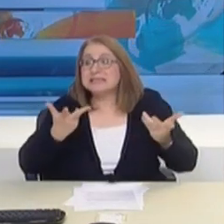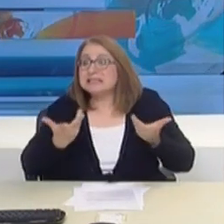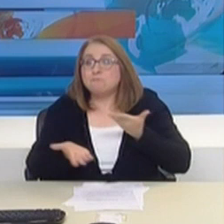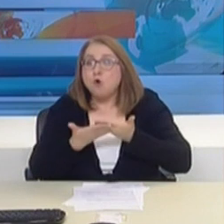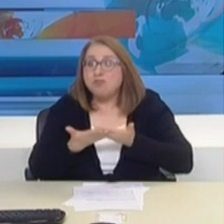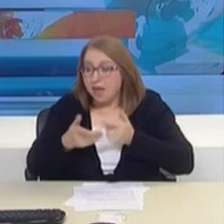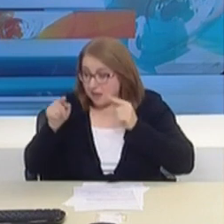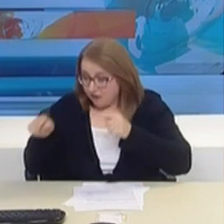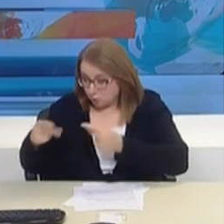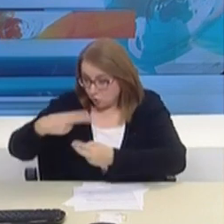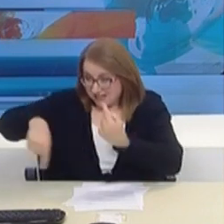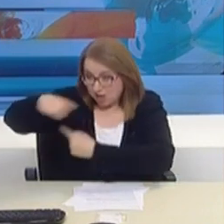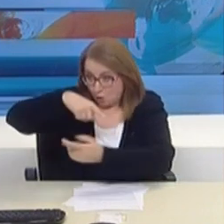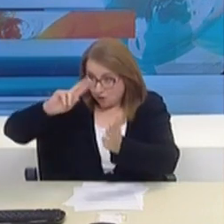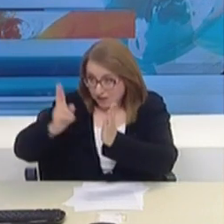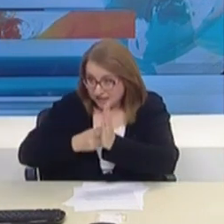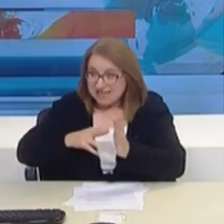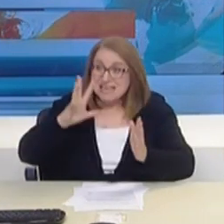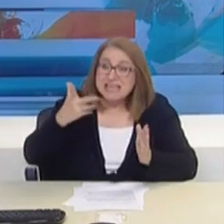των υγειονομικών?